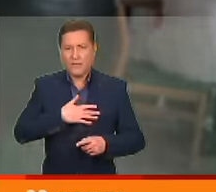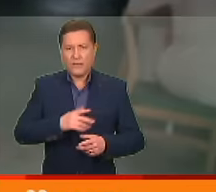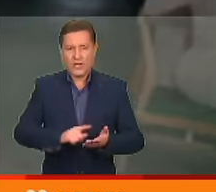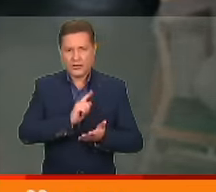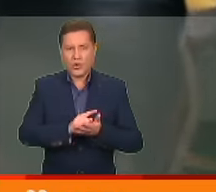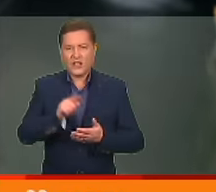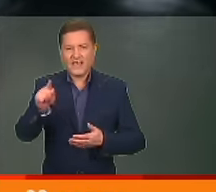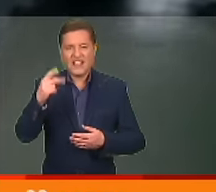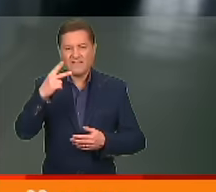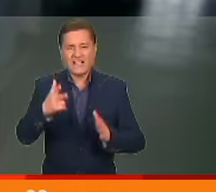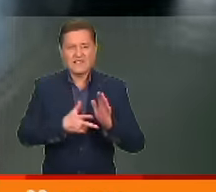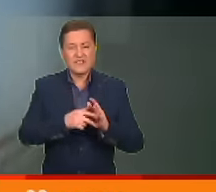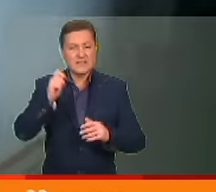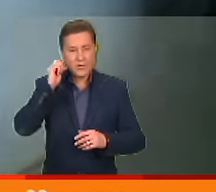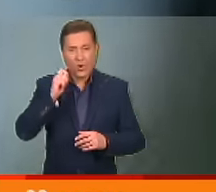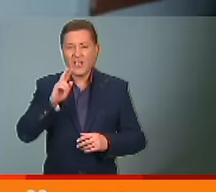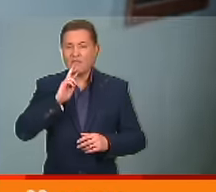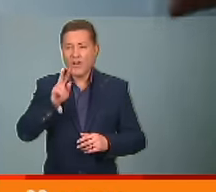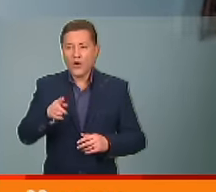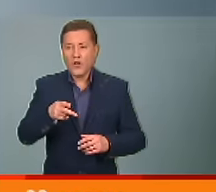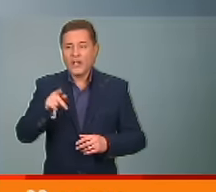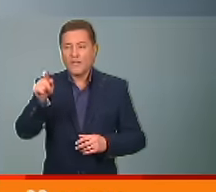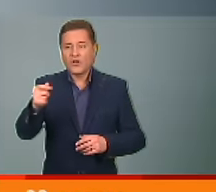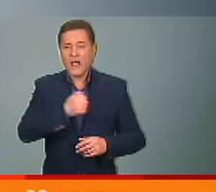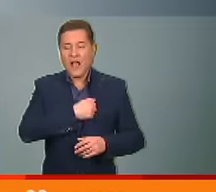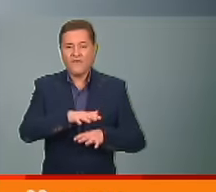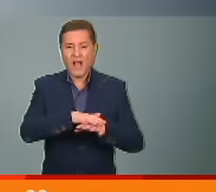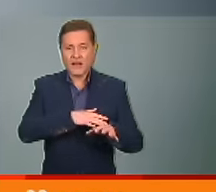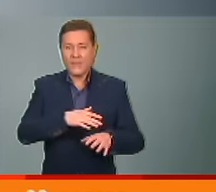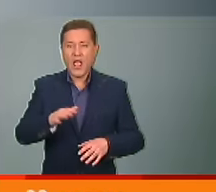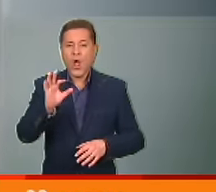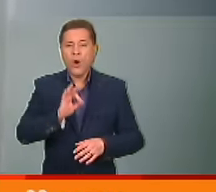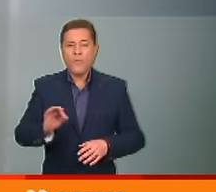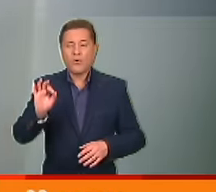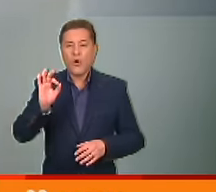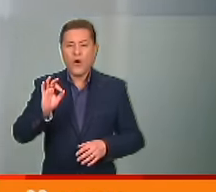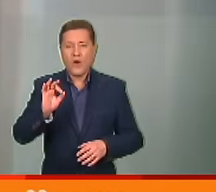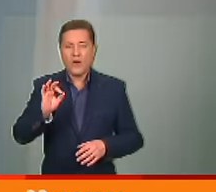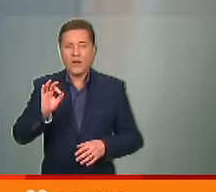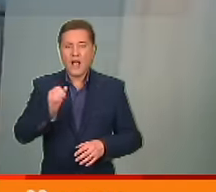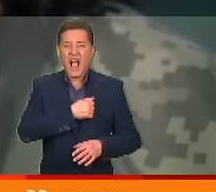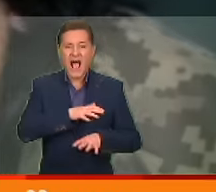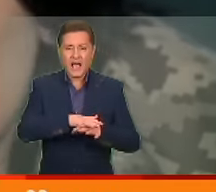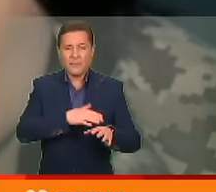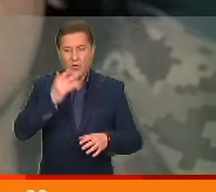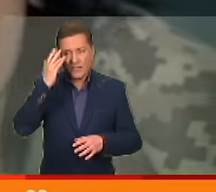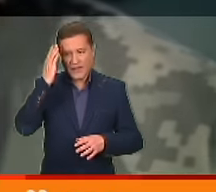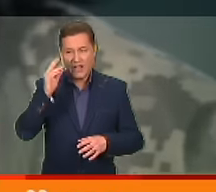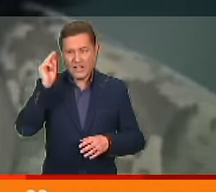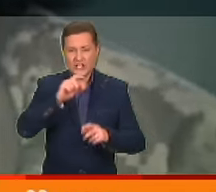Лесі 28, і вже 2 роки, як вона в армії. А про неї Леся мріяла ще зі школи. Я воєнних